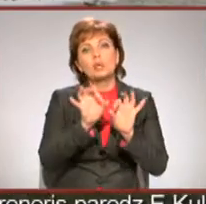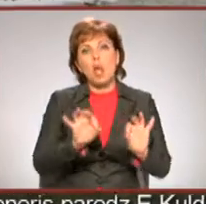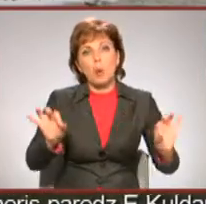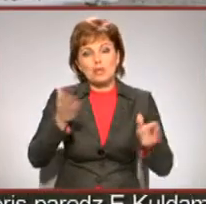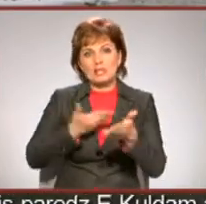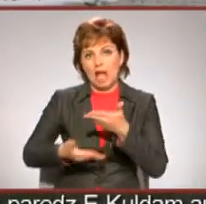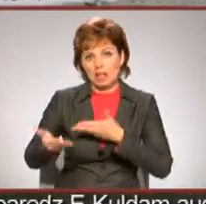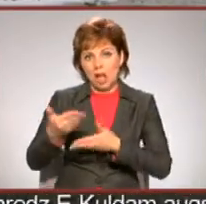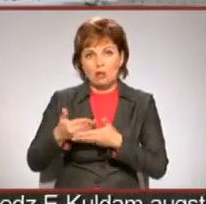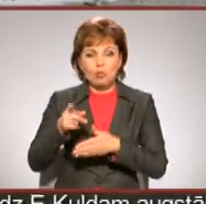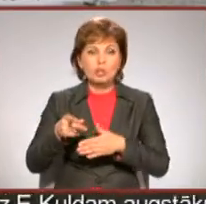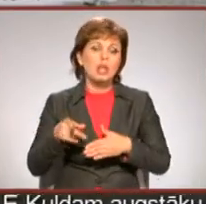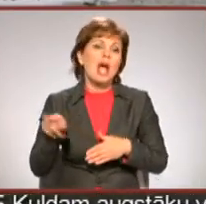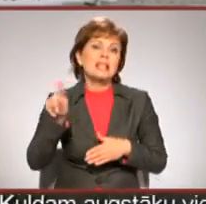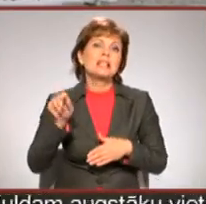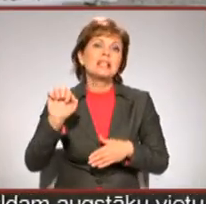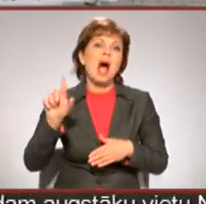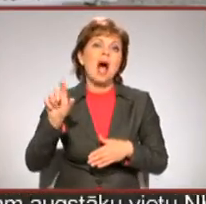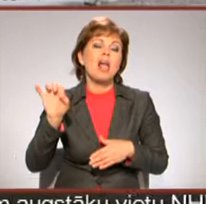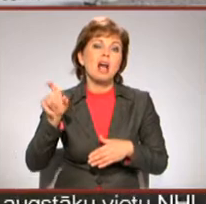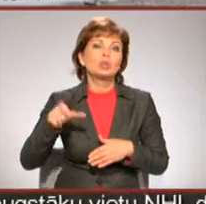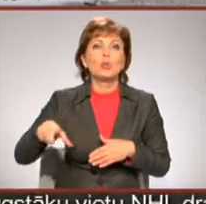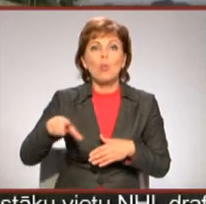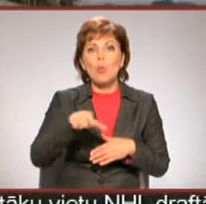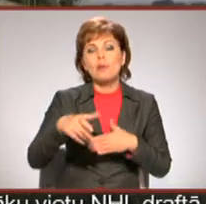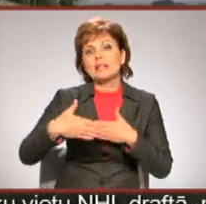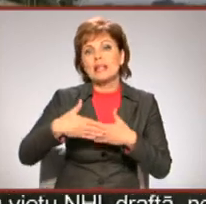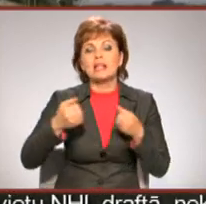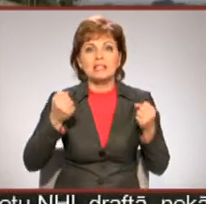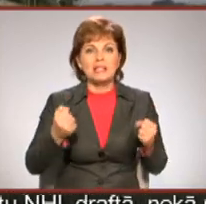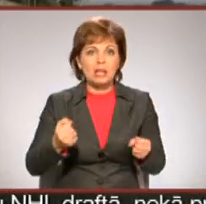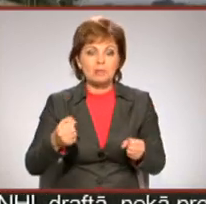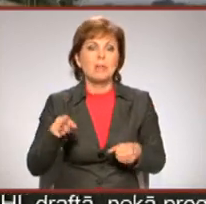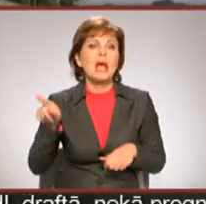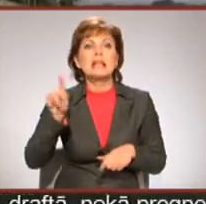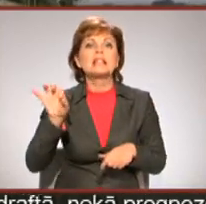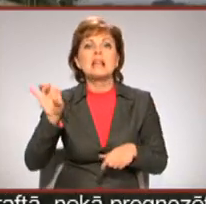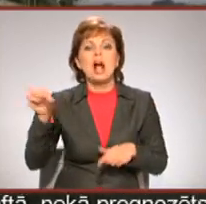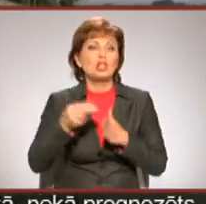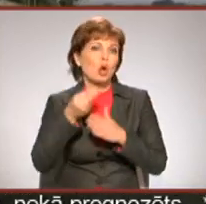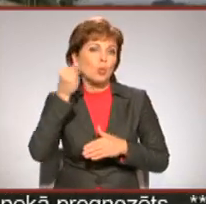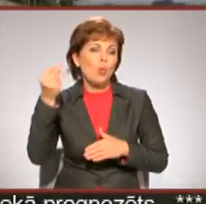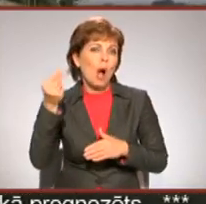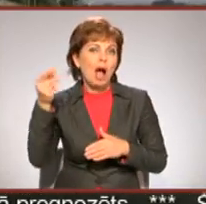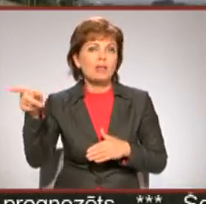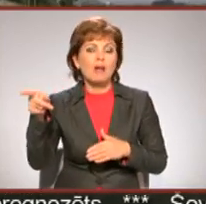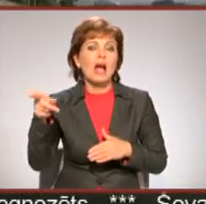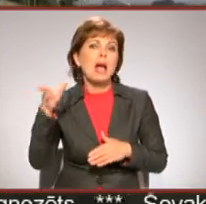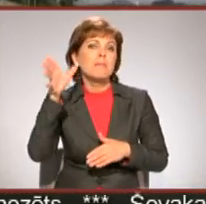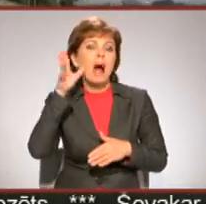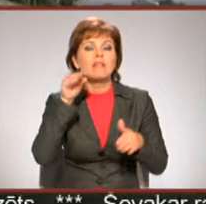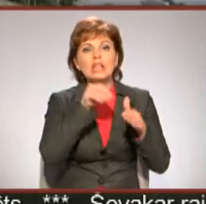ziņā. Promenāde jeb Salacas upes labā krasta stiprinājums ir tapis par Salacgrīvas ostas nodevām. Tas ir ostas pārvaldes